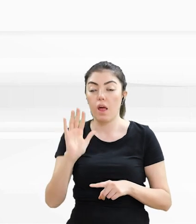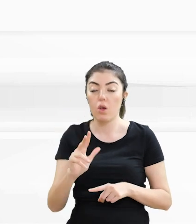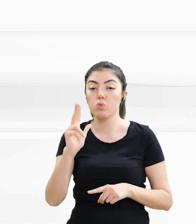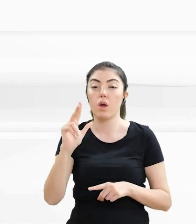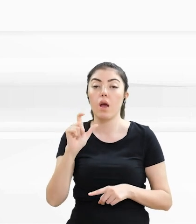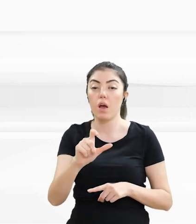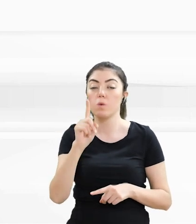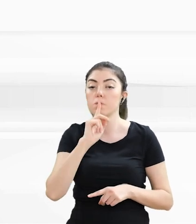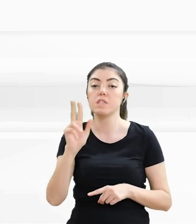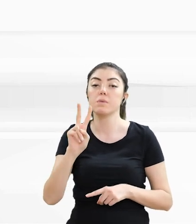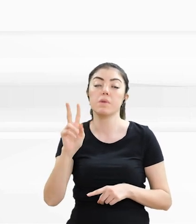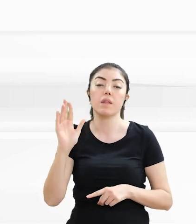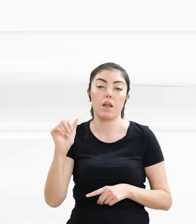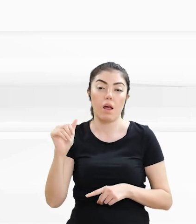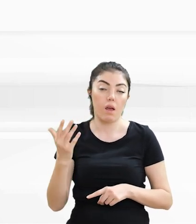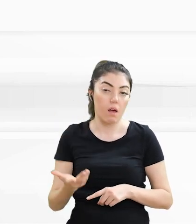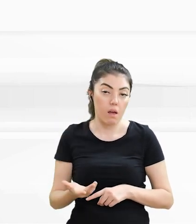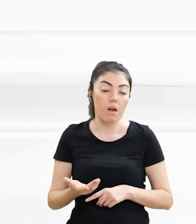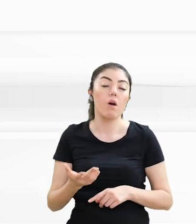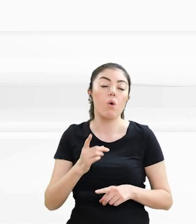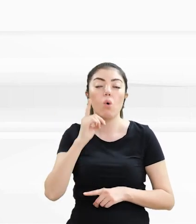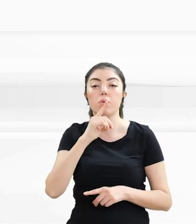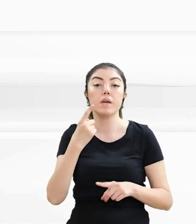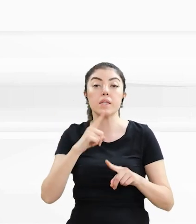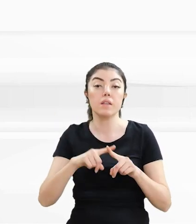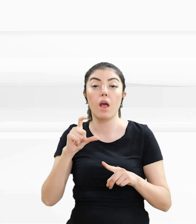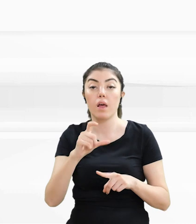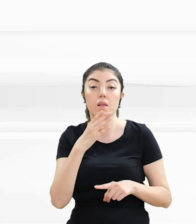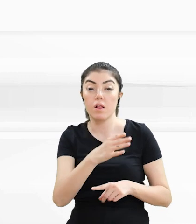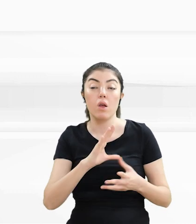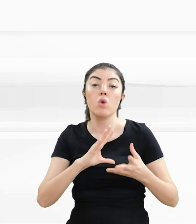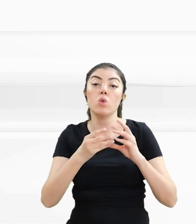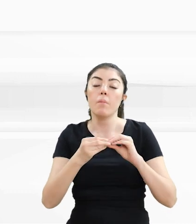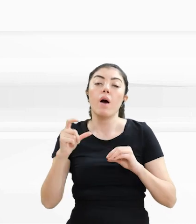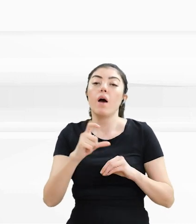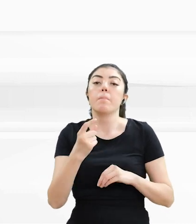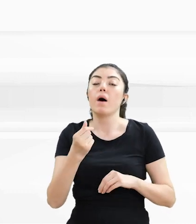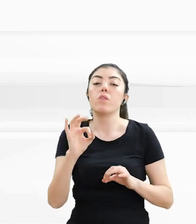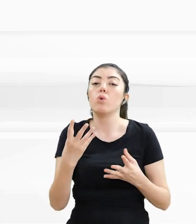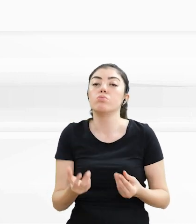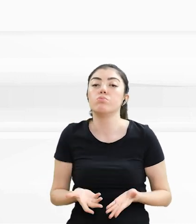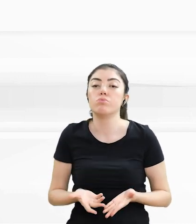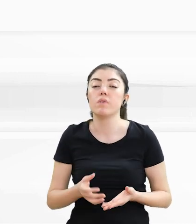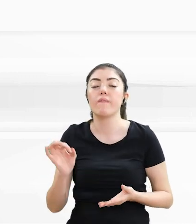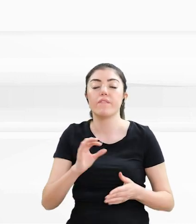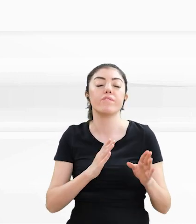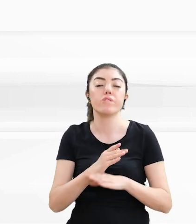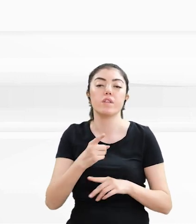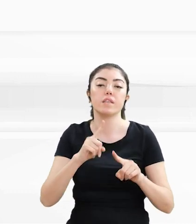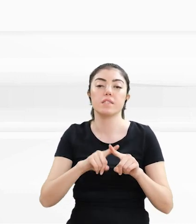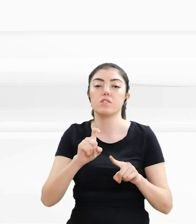80 lira üç ay gitseydi üç çarpı küpten 120 lira onun ilk saygı derse toplamda aylık ücretleri ne olacak